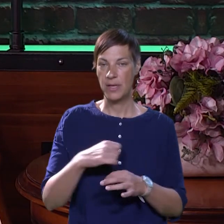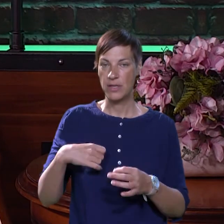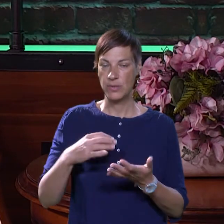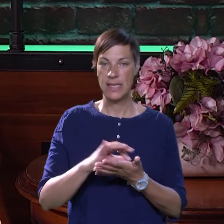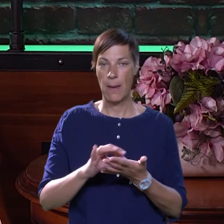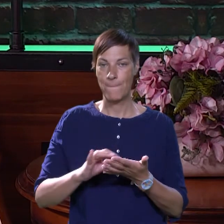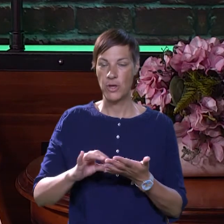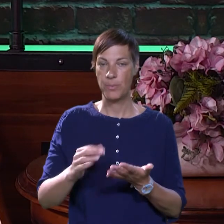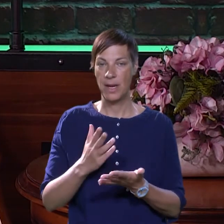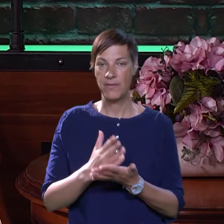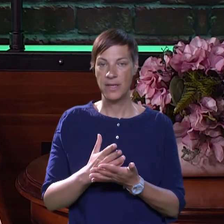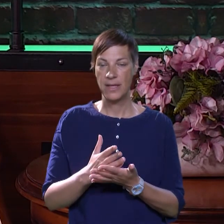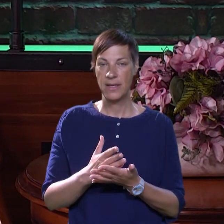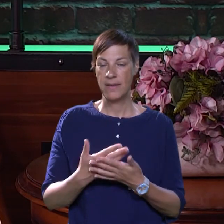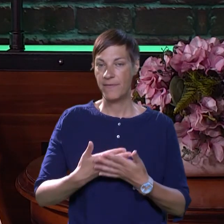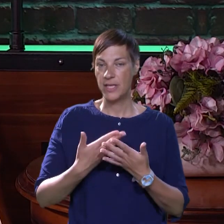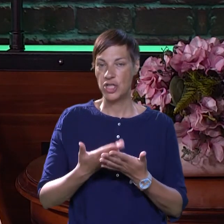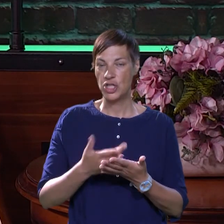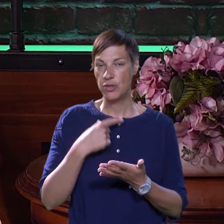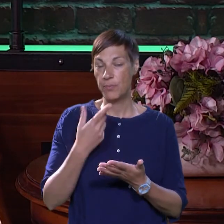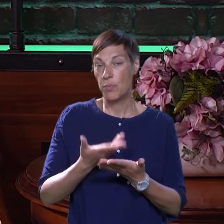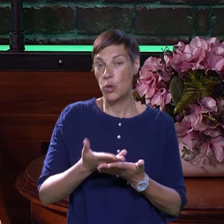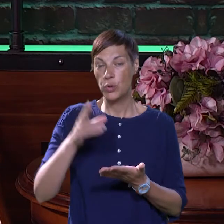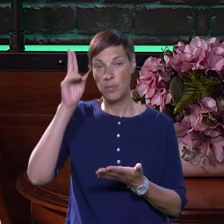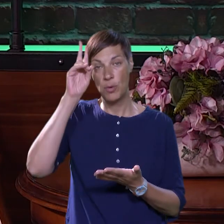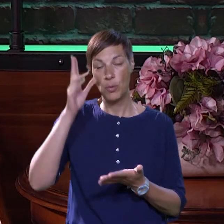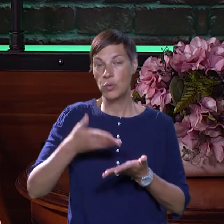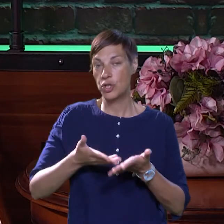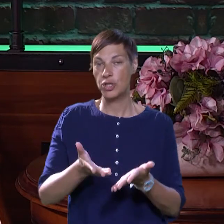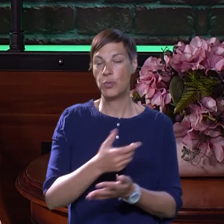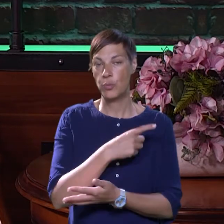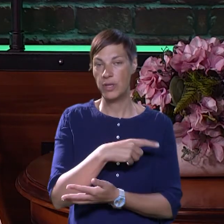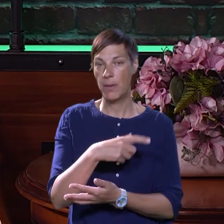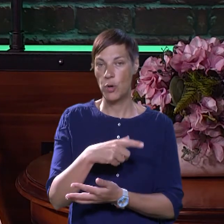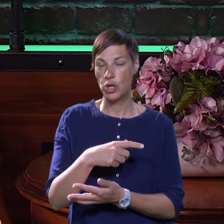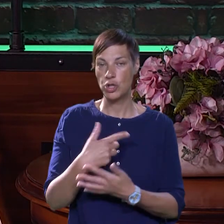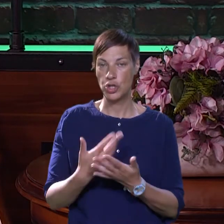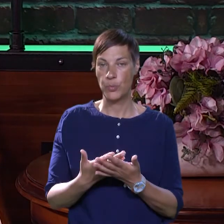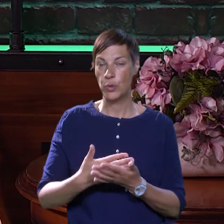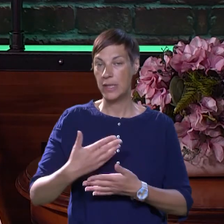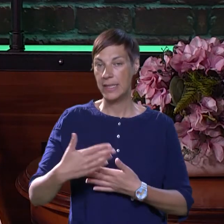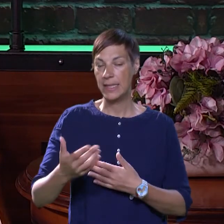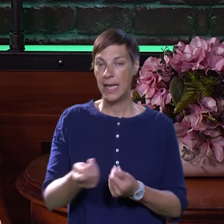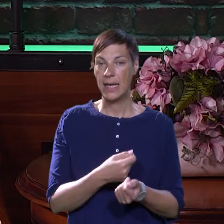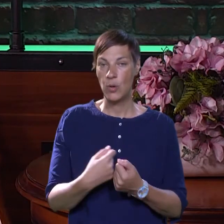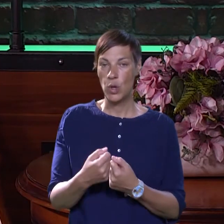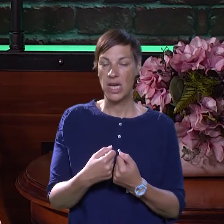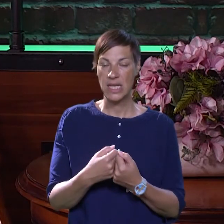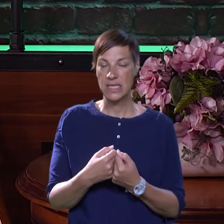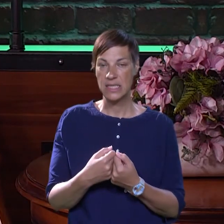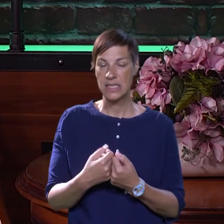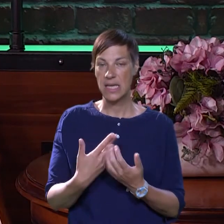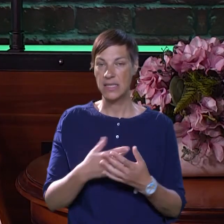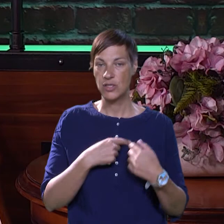samoj prijavi, već u stvari ponudimo nekoliko opcija i onda uputimo osobu, dakle, dalje u